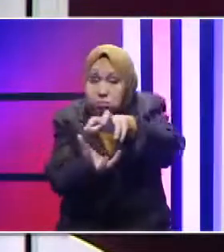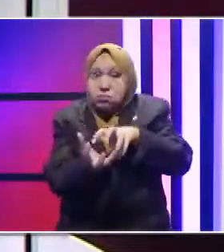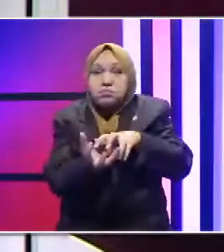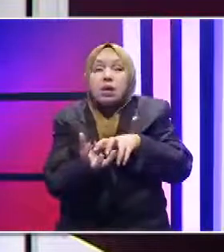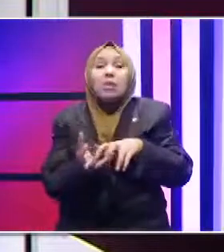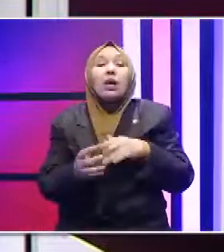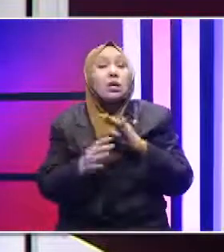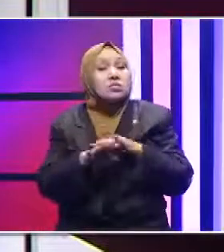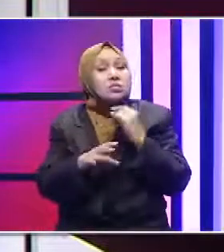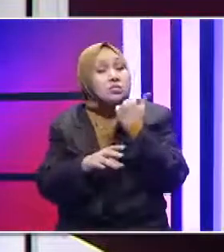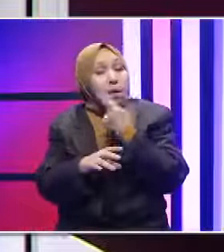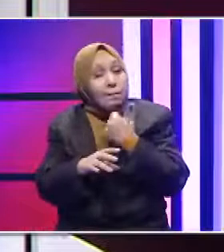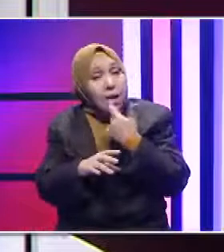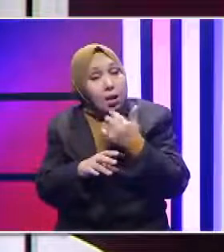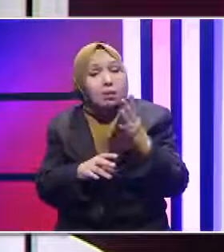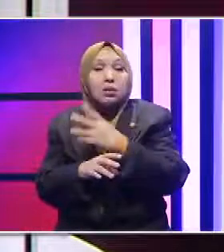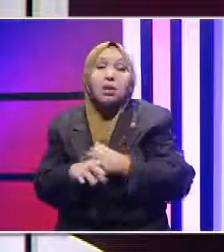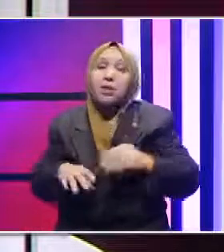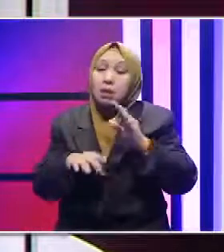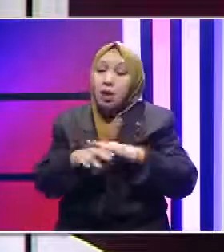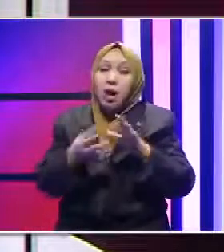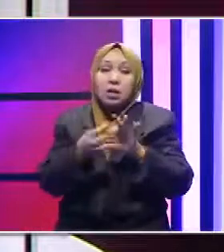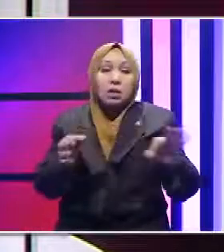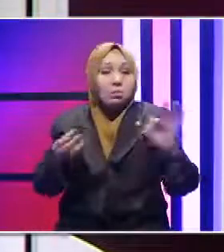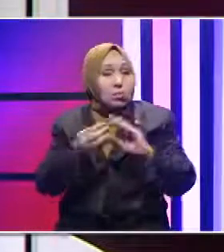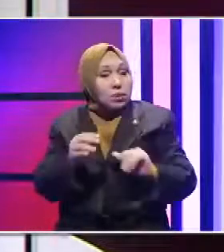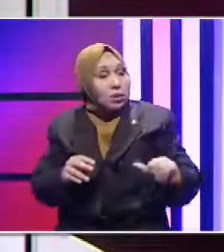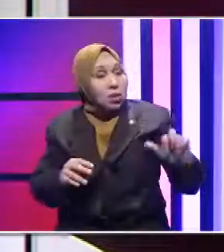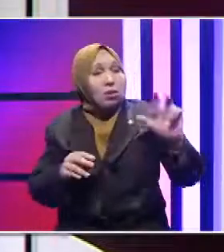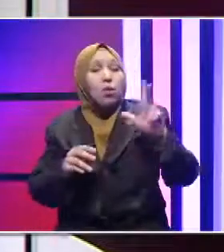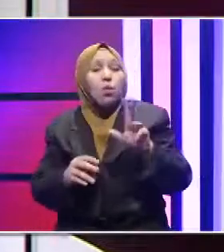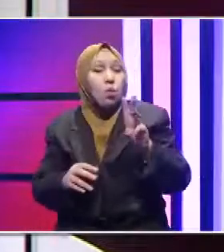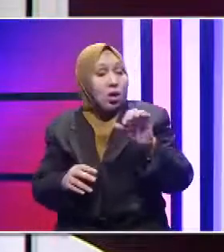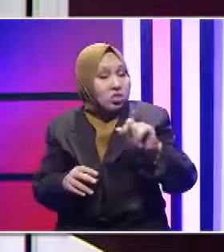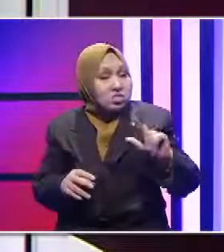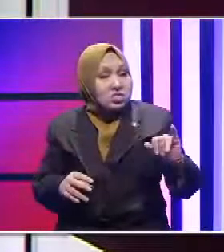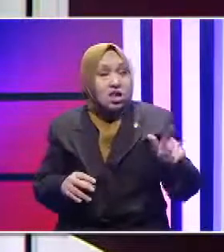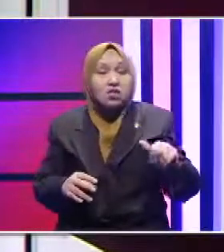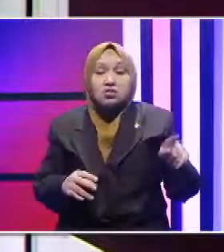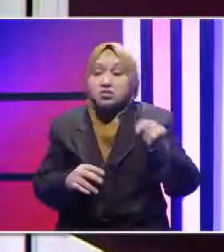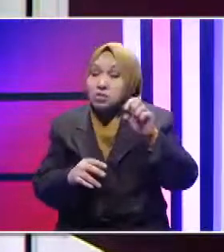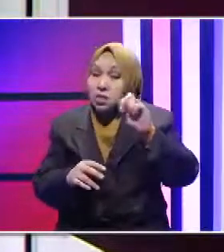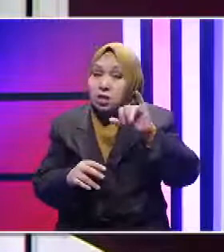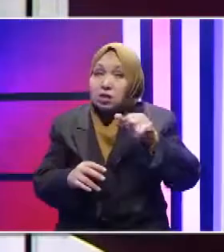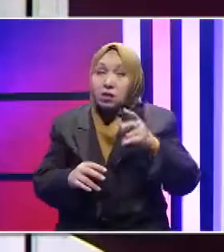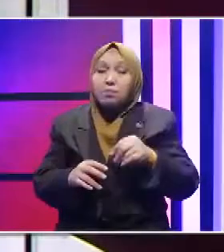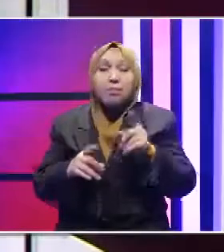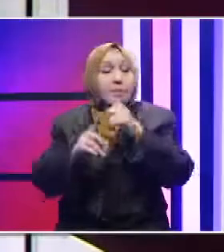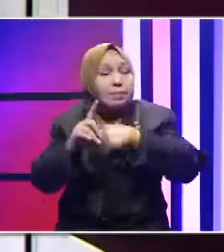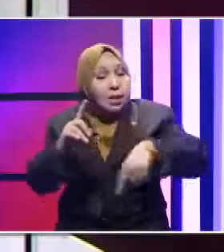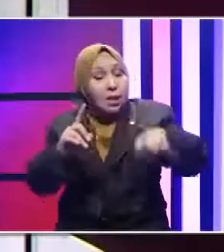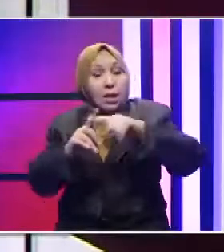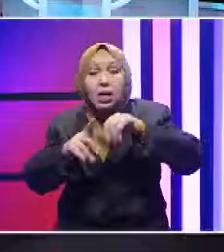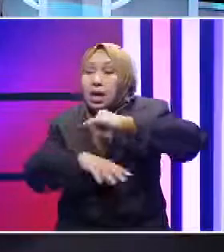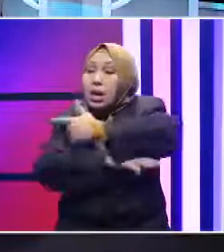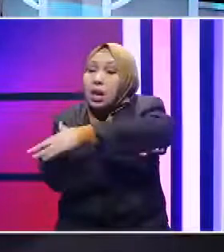fujjar. Dan fujjar ini ada kaitan dengan perkataan pada ayat nombor 3. Wa idzal biharu fujjarat, iaitu bila